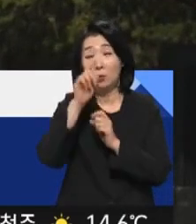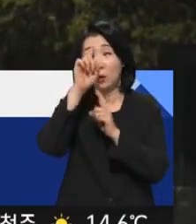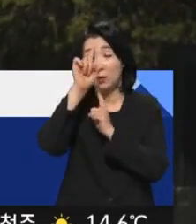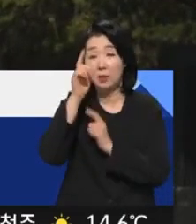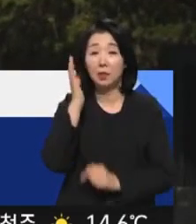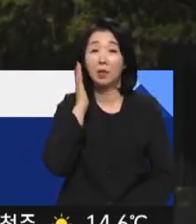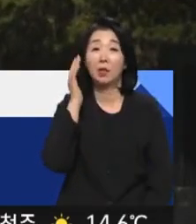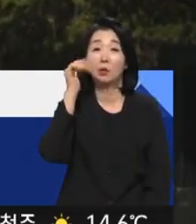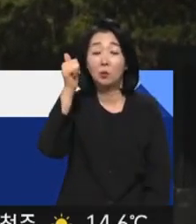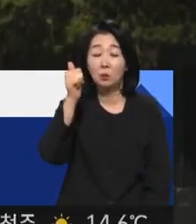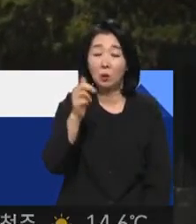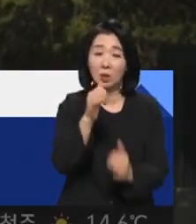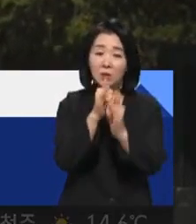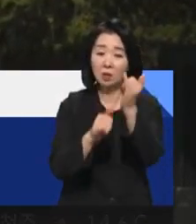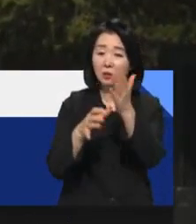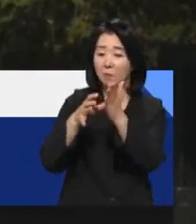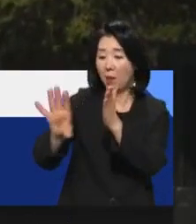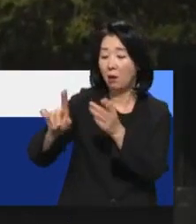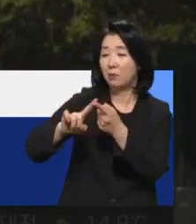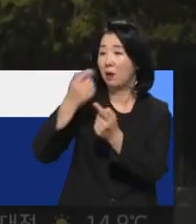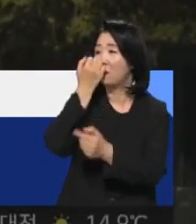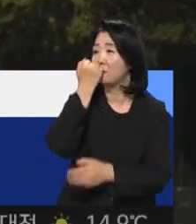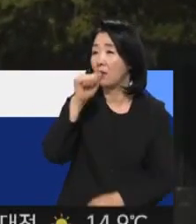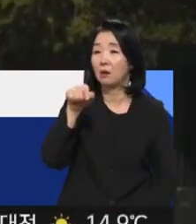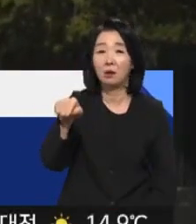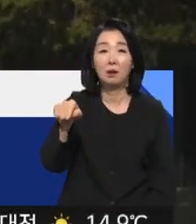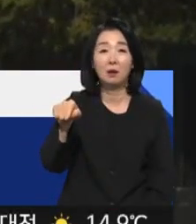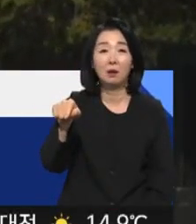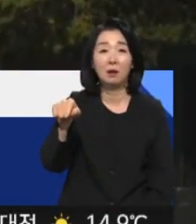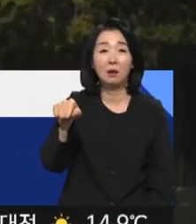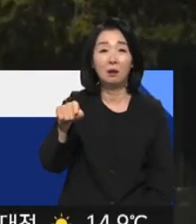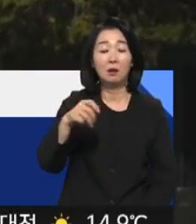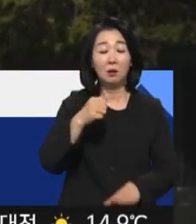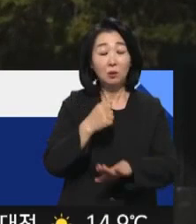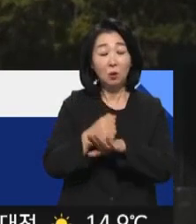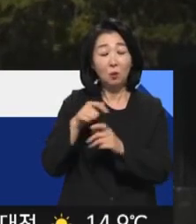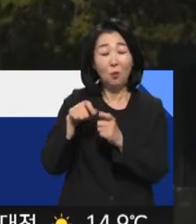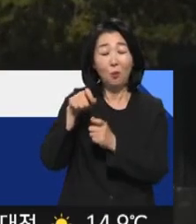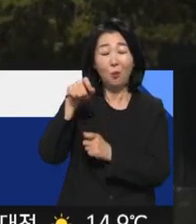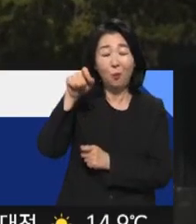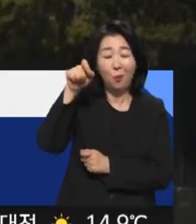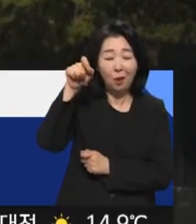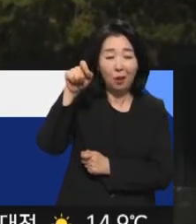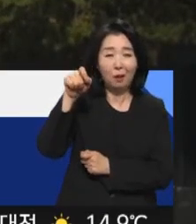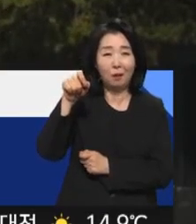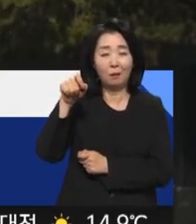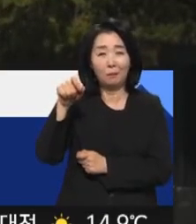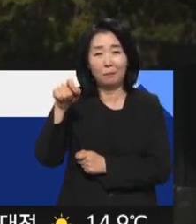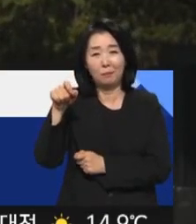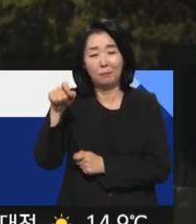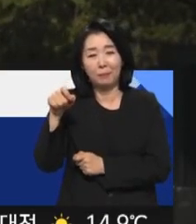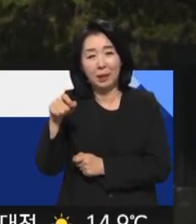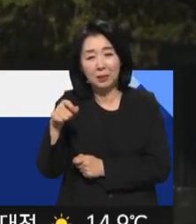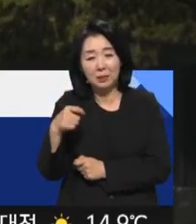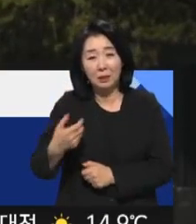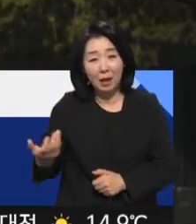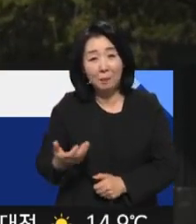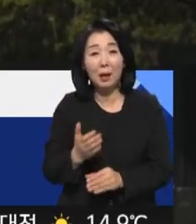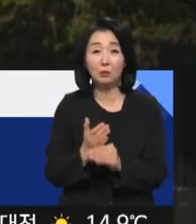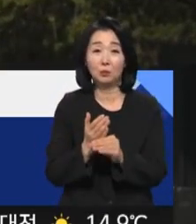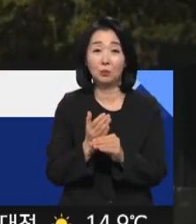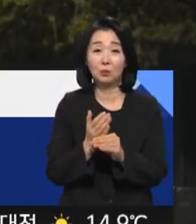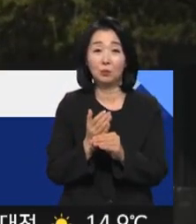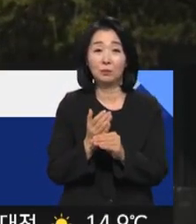역사의 폐륜화로 낙인 찍혀 오랜 시간 동안 음지에서 신음하고 계셨습니다.